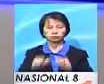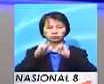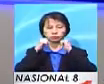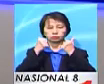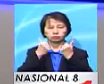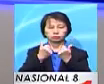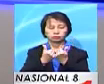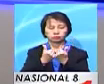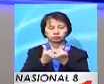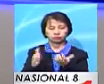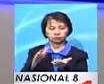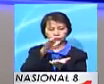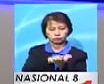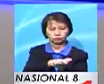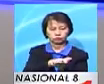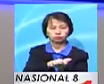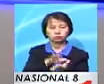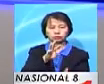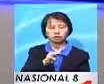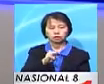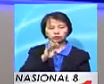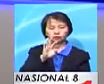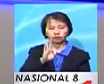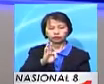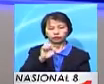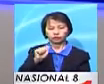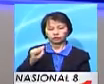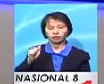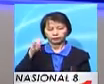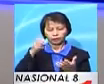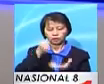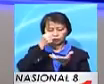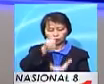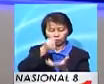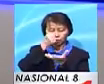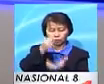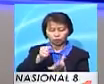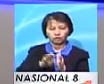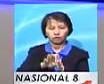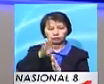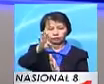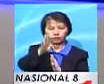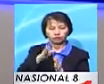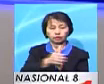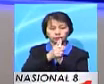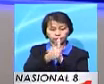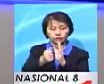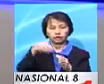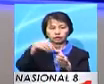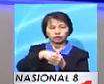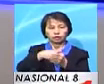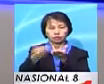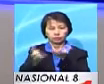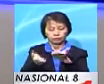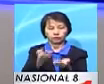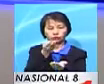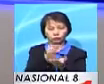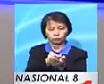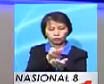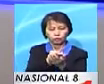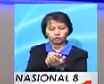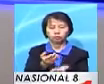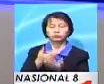Agensi Akreditasi Kewangan FAA yakin lebih banyak dana akan diperuntukkan bagi pembangunan bakat terutamanya dalam perkhidmatan kewangan